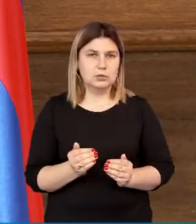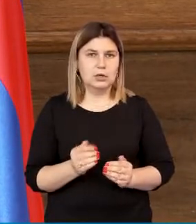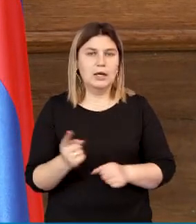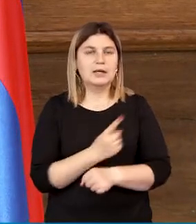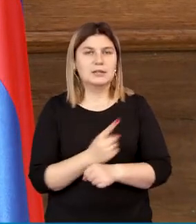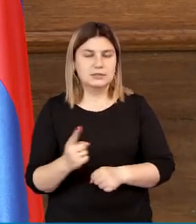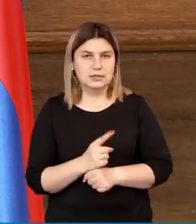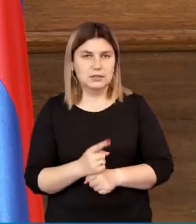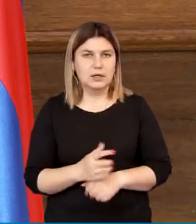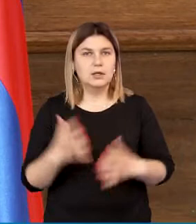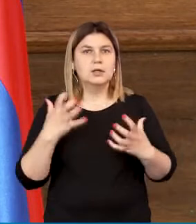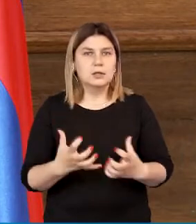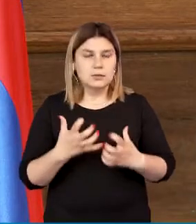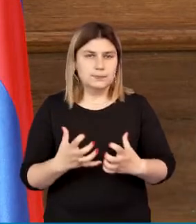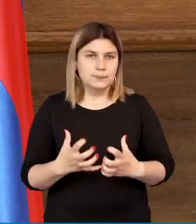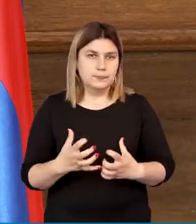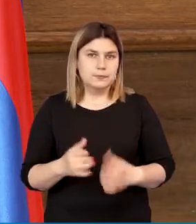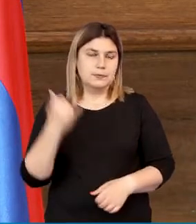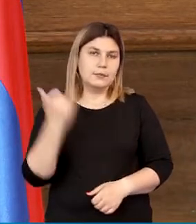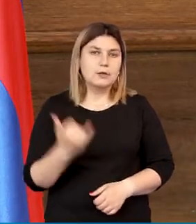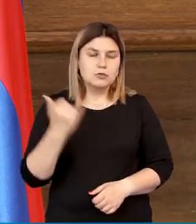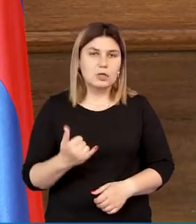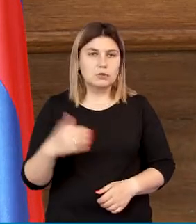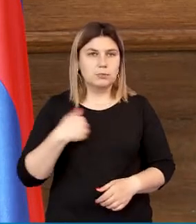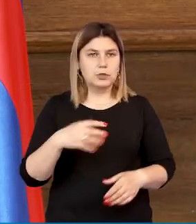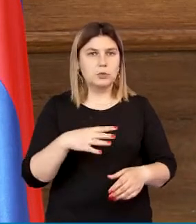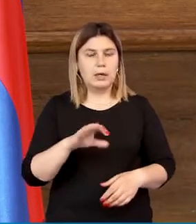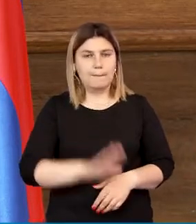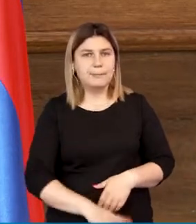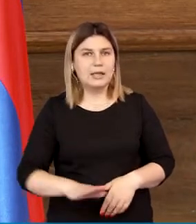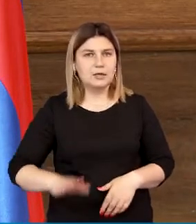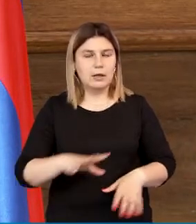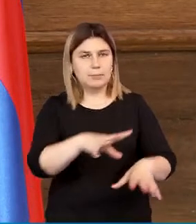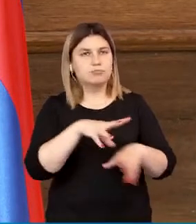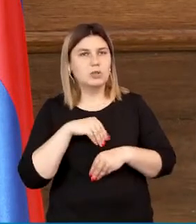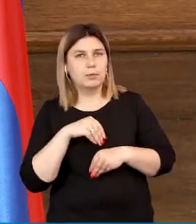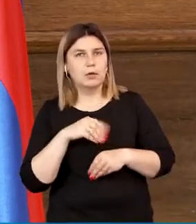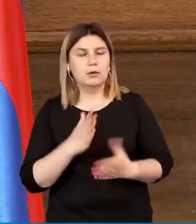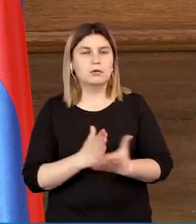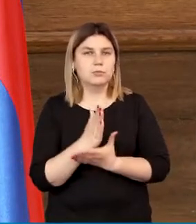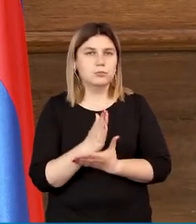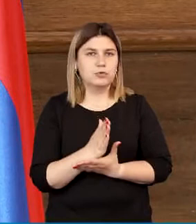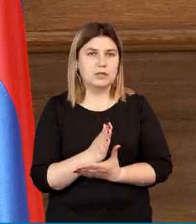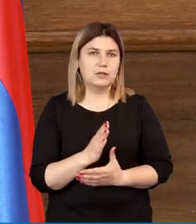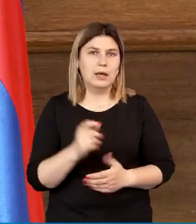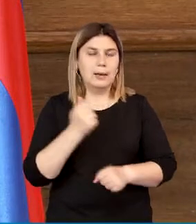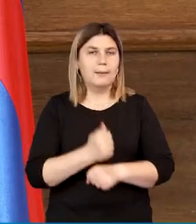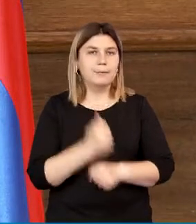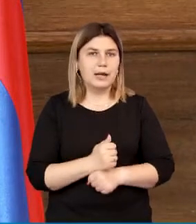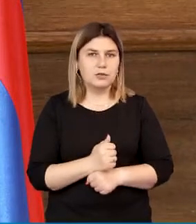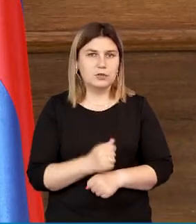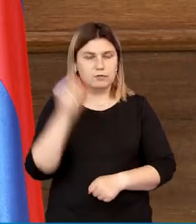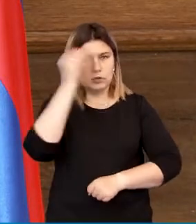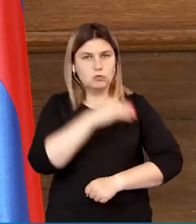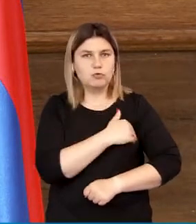ryzyka. Chcemy, żeby dzieci były przejmowane, te mniejsze dzieci szczególnie, były przejmowane przez pracowników